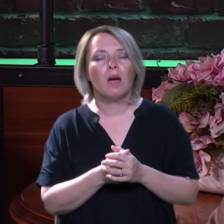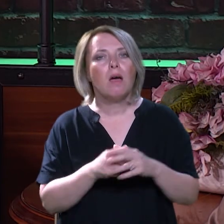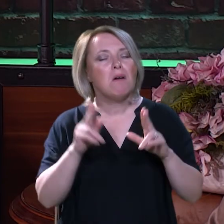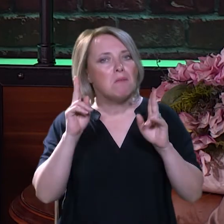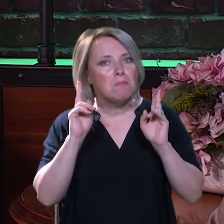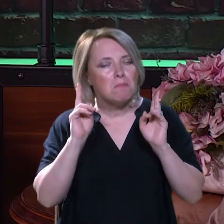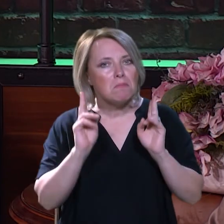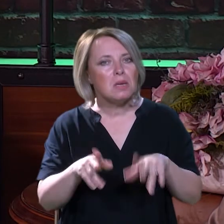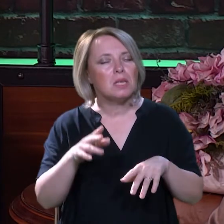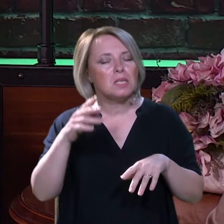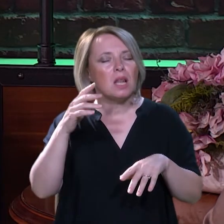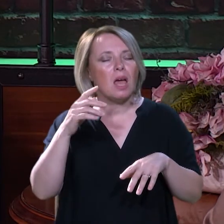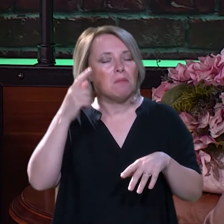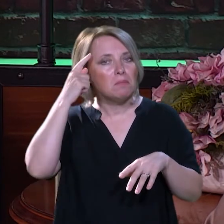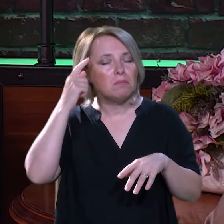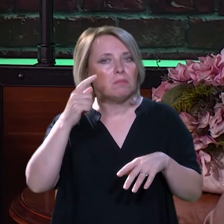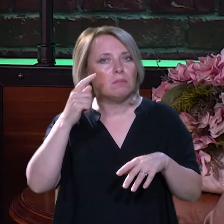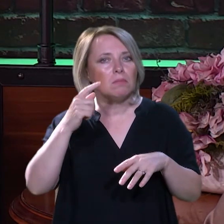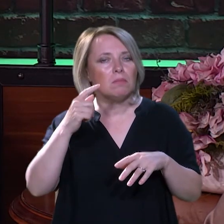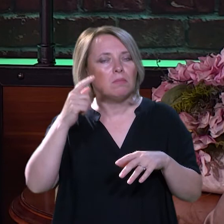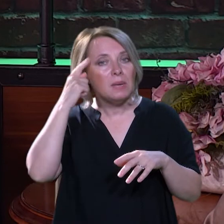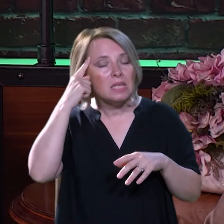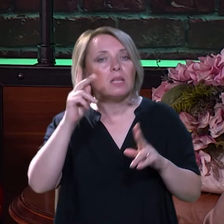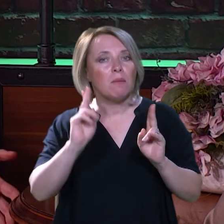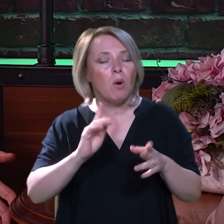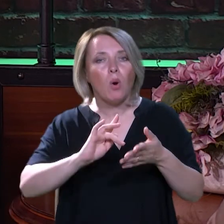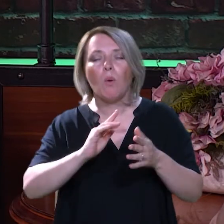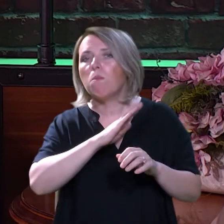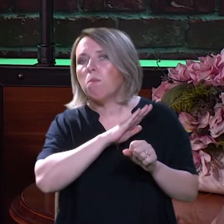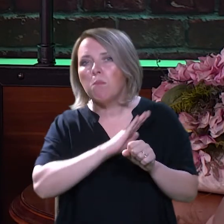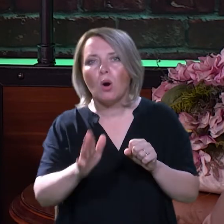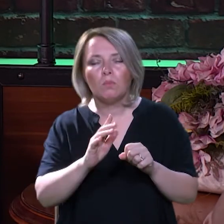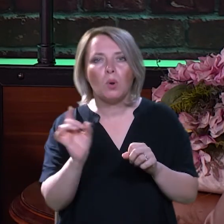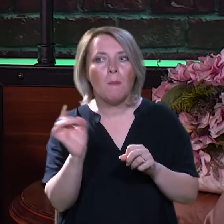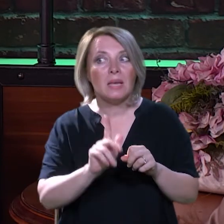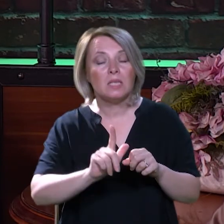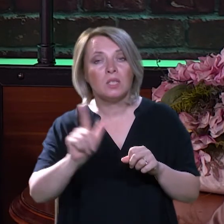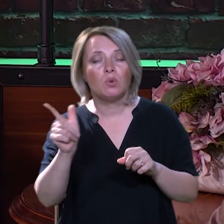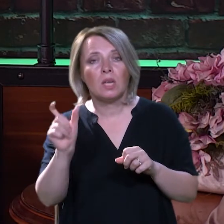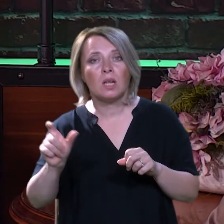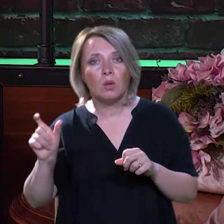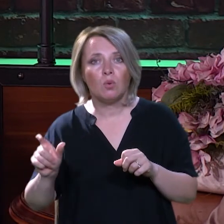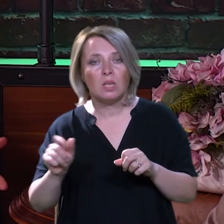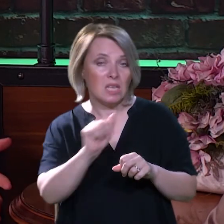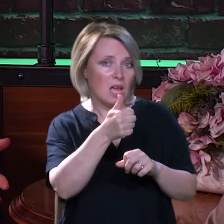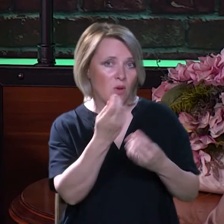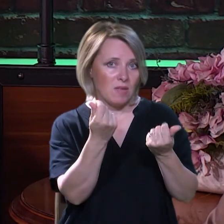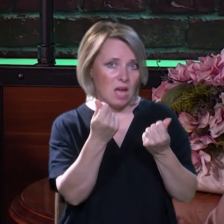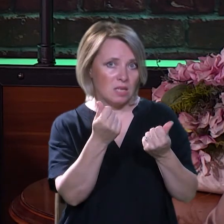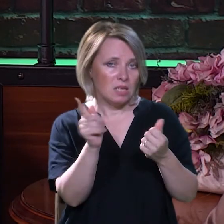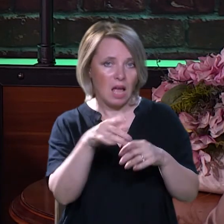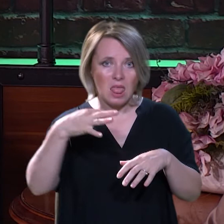zalete pa misle da mogu skroz bez drugih ljudi. Dakle, jedno je financijska ta neka neovisnost, ali mi zapravo nikad ne